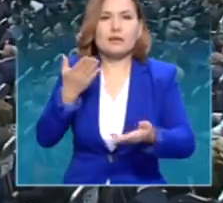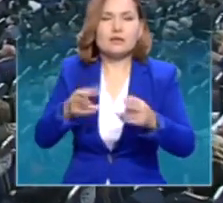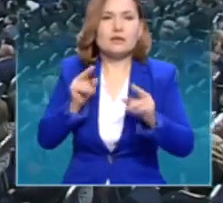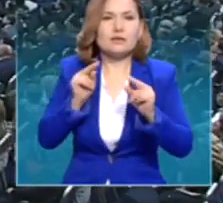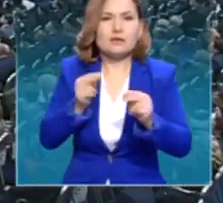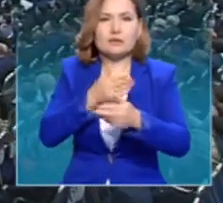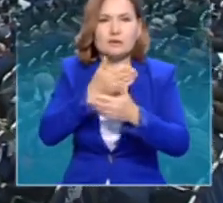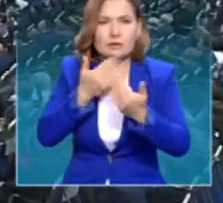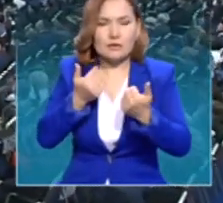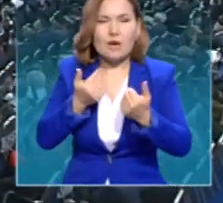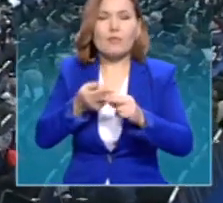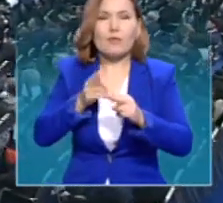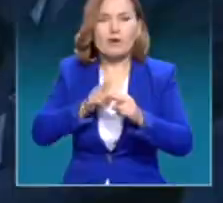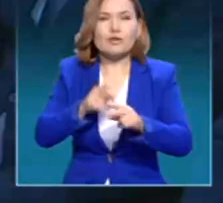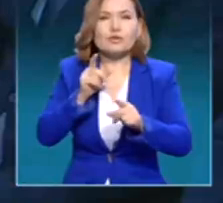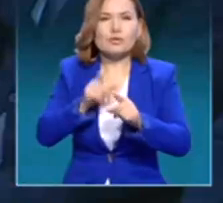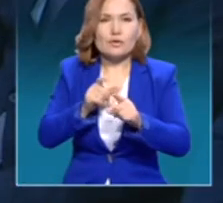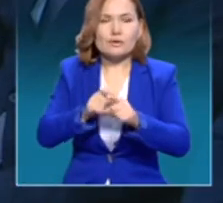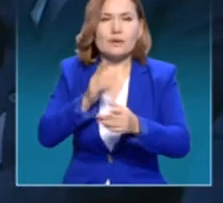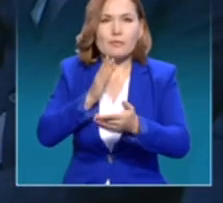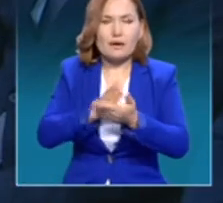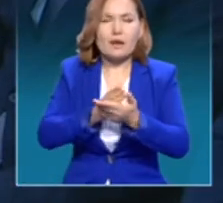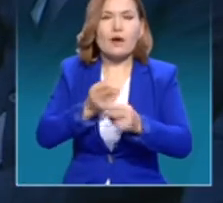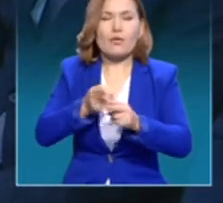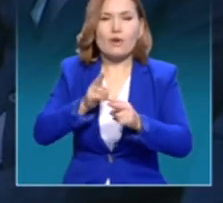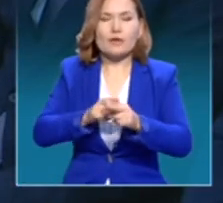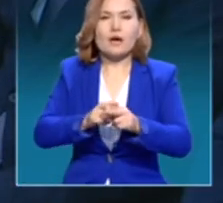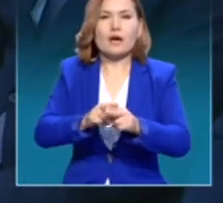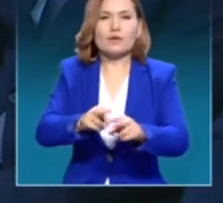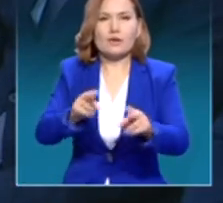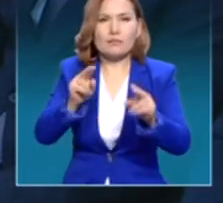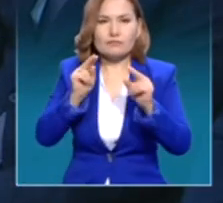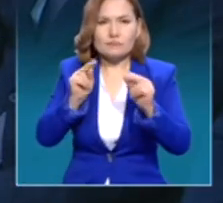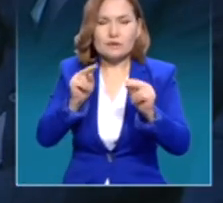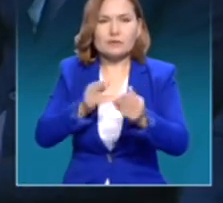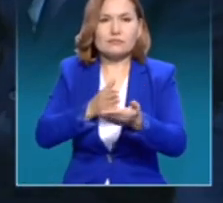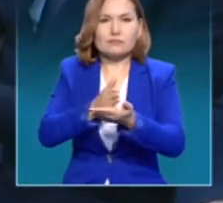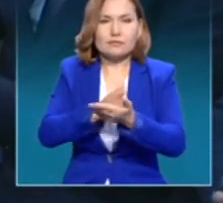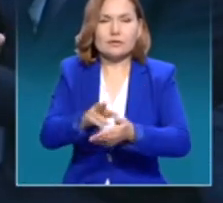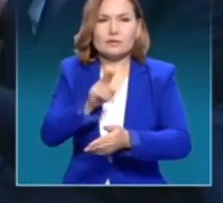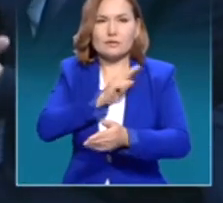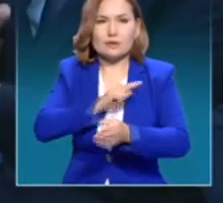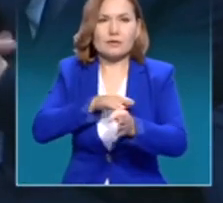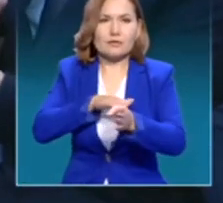бар. Бұл жұтпай ұстанатын өмірлік қағидатым.